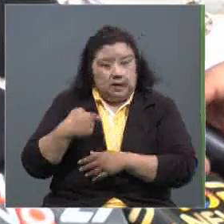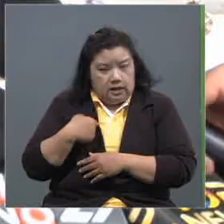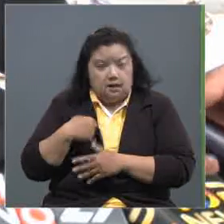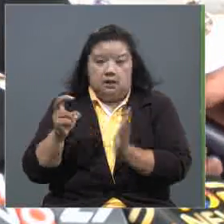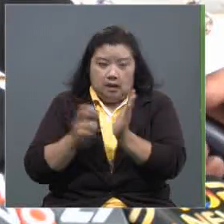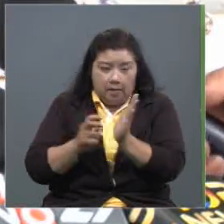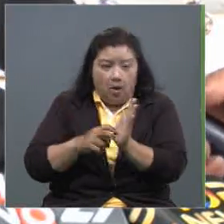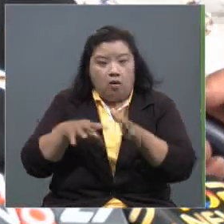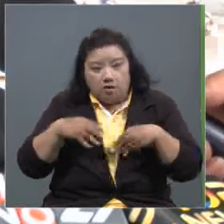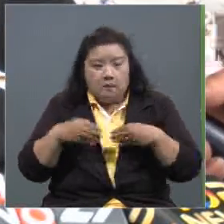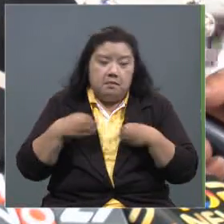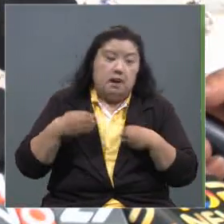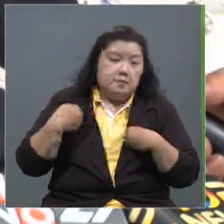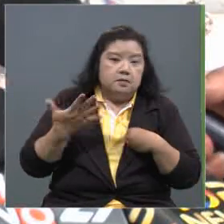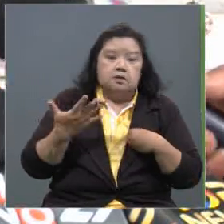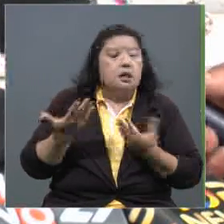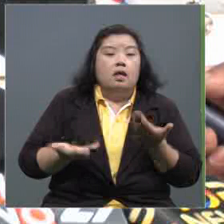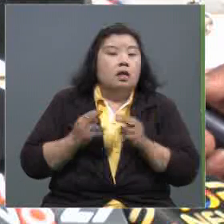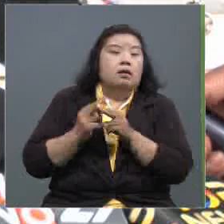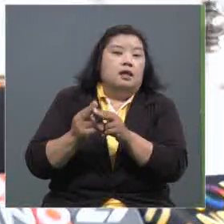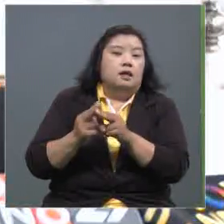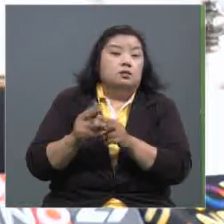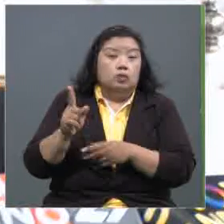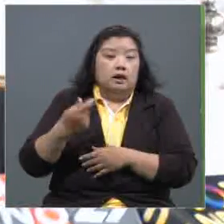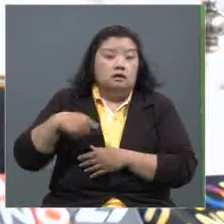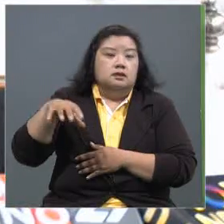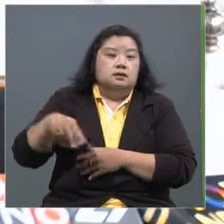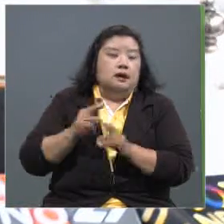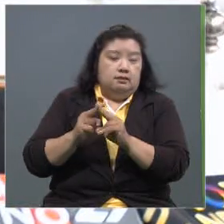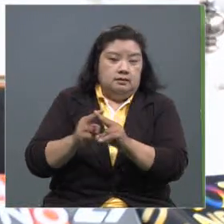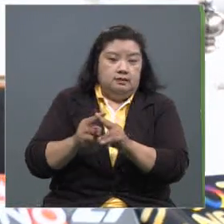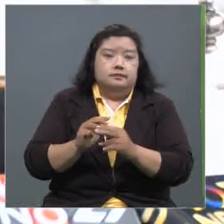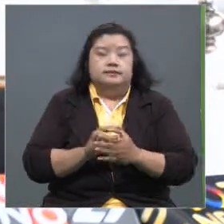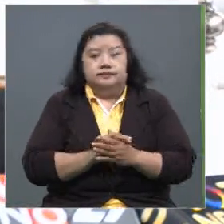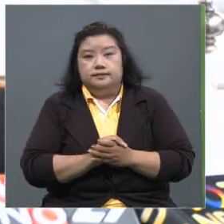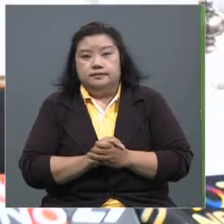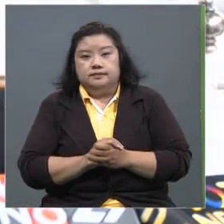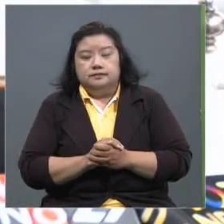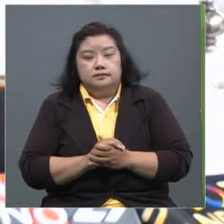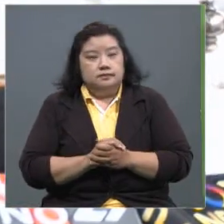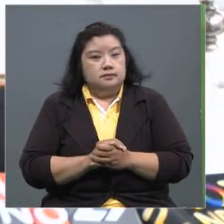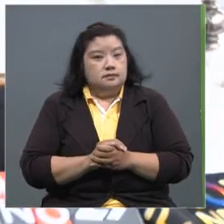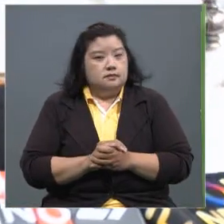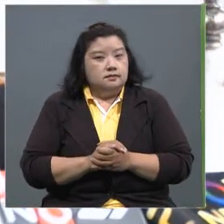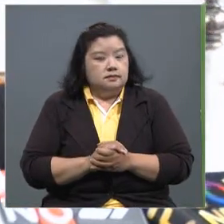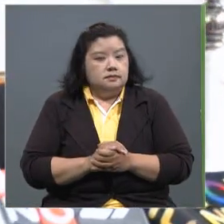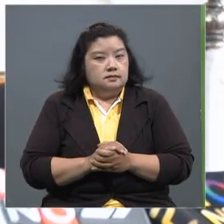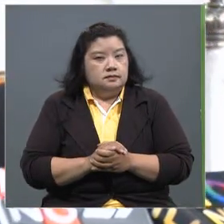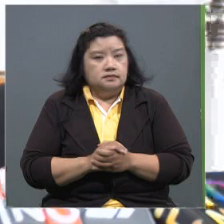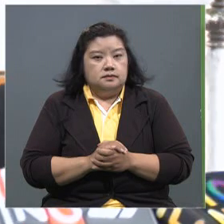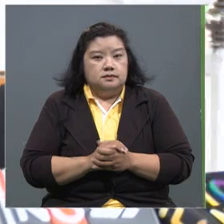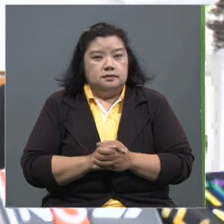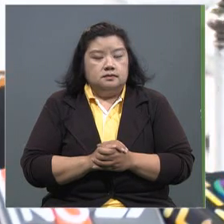ไม่นะหรือไม่ประทับรับฟ้องอะไรต่างๆนะอันนี้ก็เป็นกระบวนการ ที่โจ๊กจะถอนฟ้องแต่เงื่อนไขว่าพี่อาจต้องเป็นตัวกลางประสานระหว่างพี่โจ๊กกับ